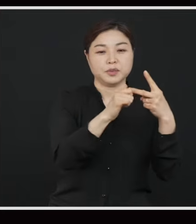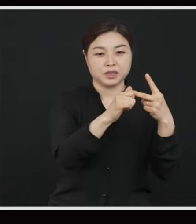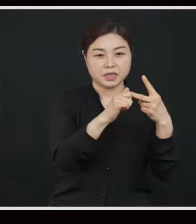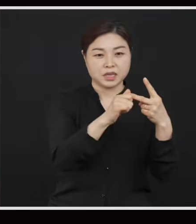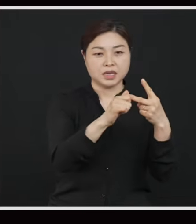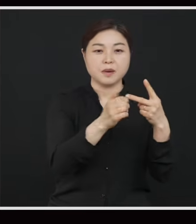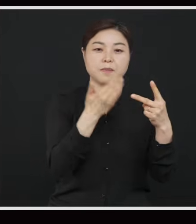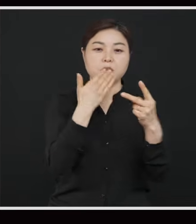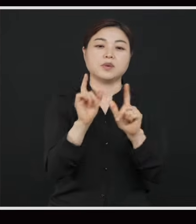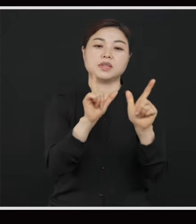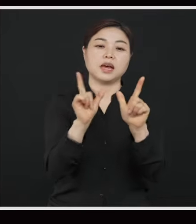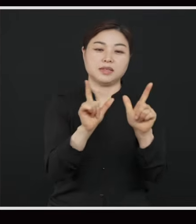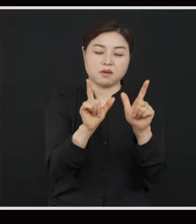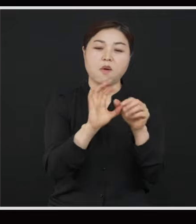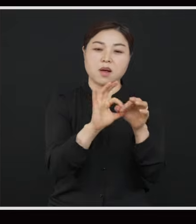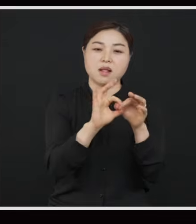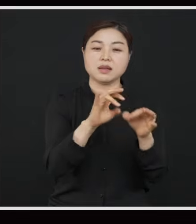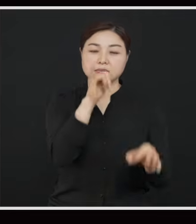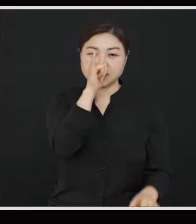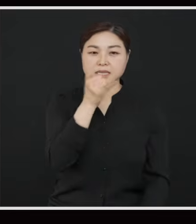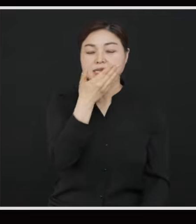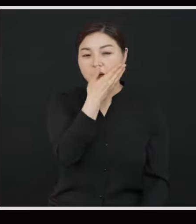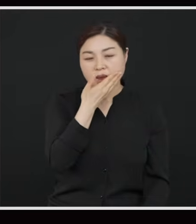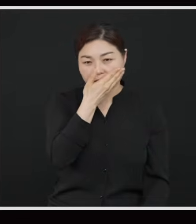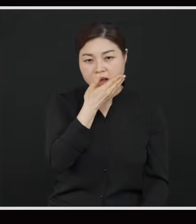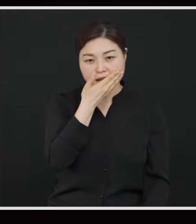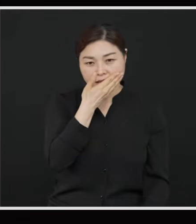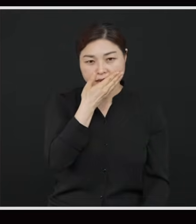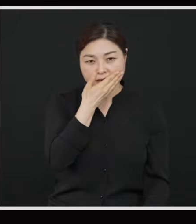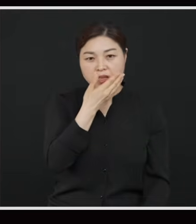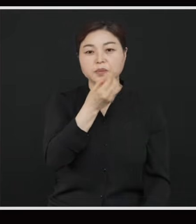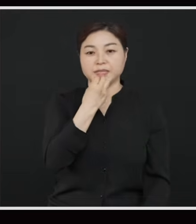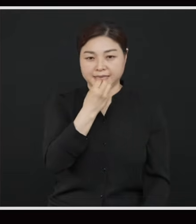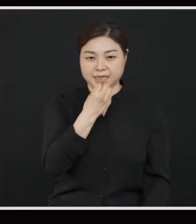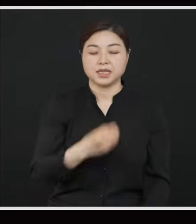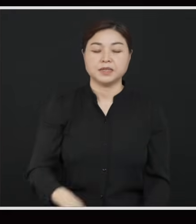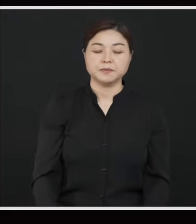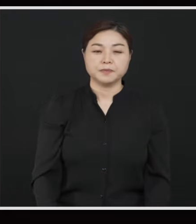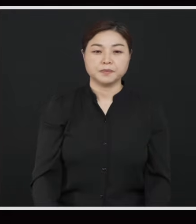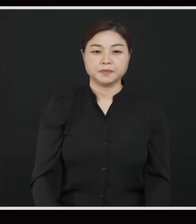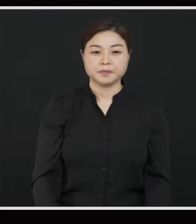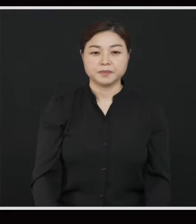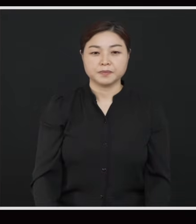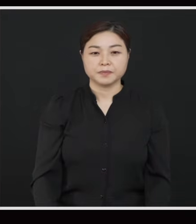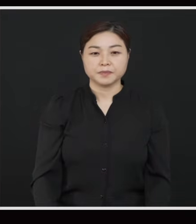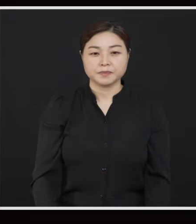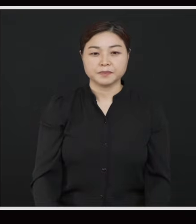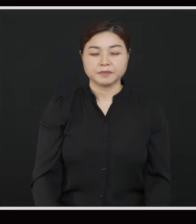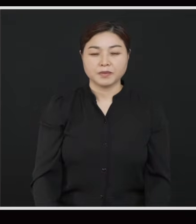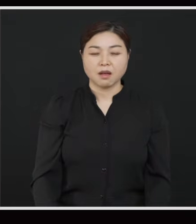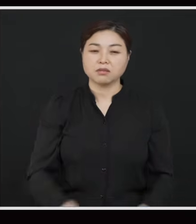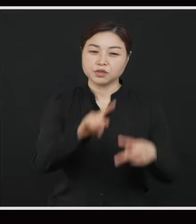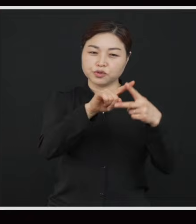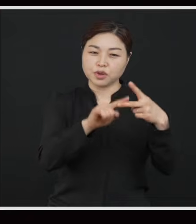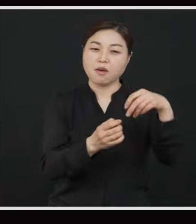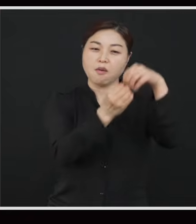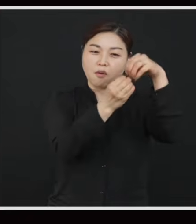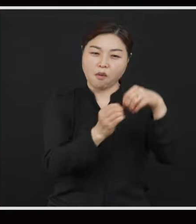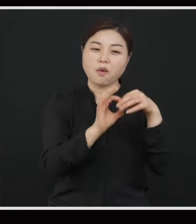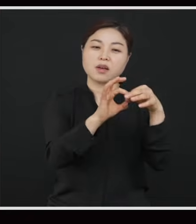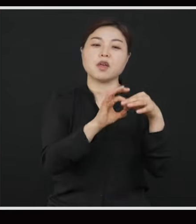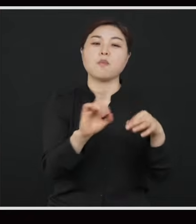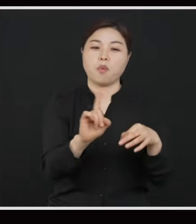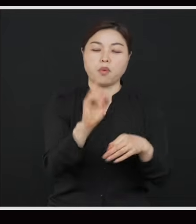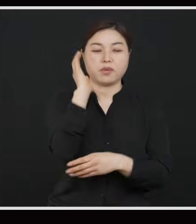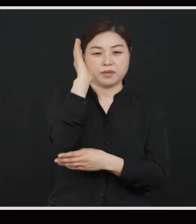다음에 먹고 사는 것과 연관이 되는 그 영양분 섭취, 어떤 상관관계가 있는가에 대해서